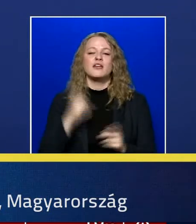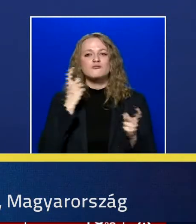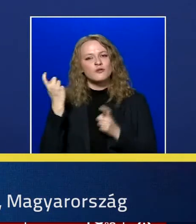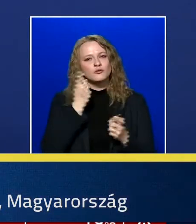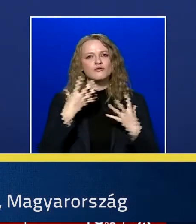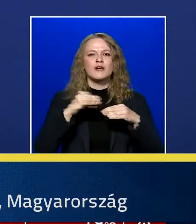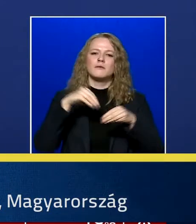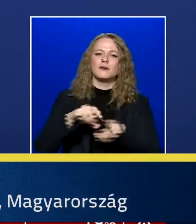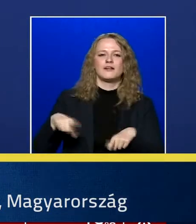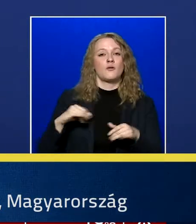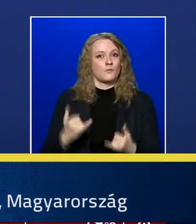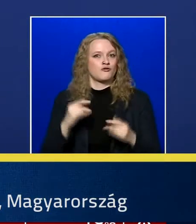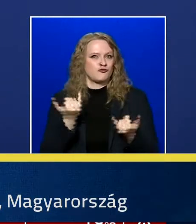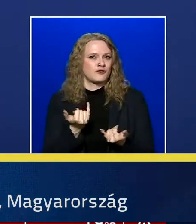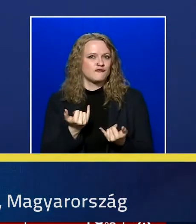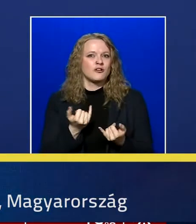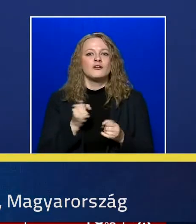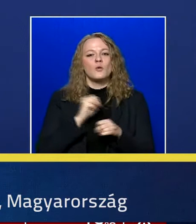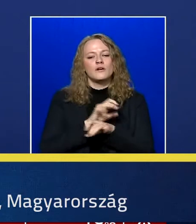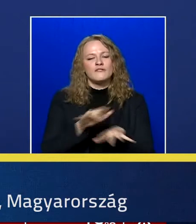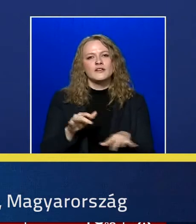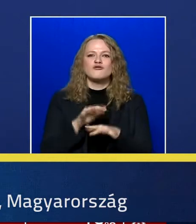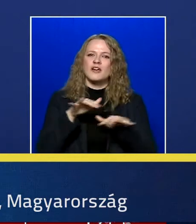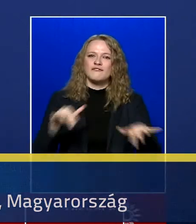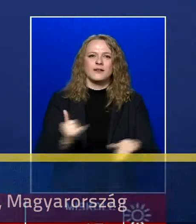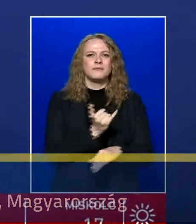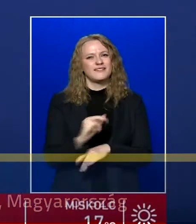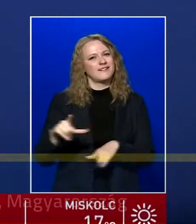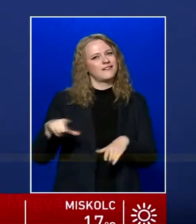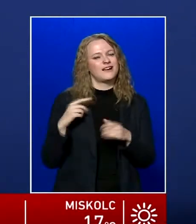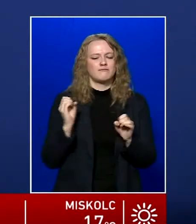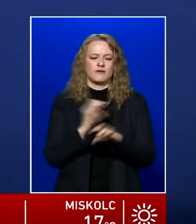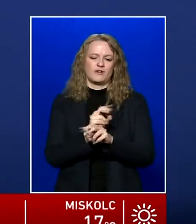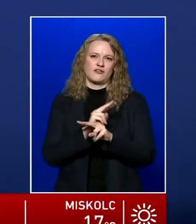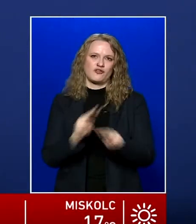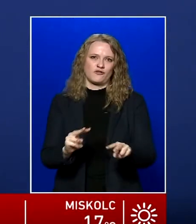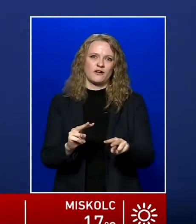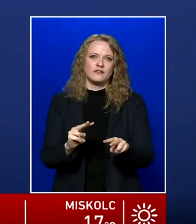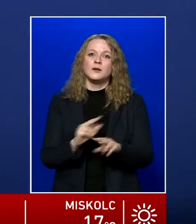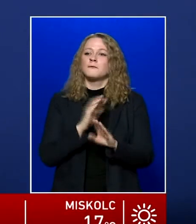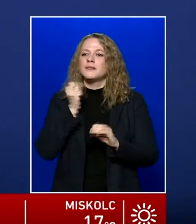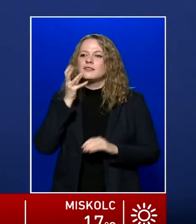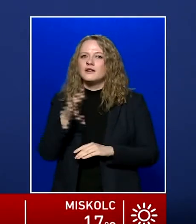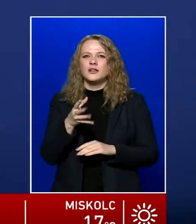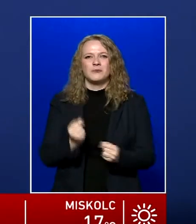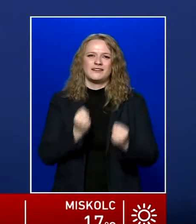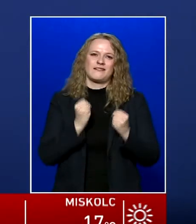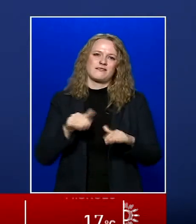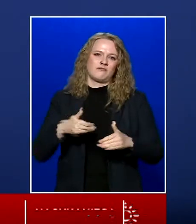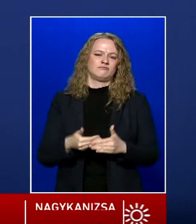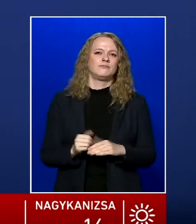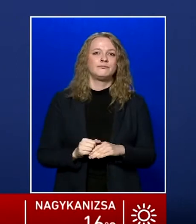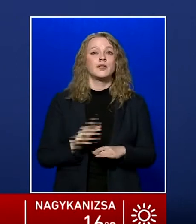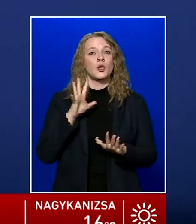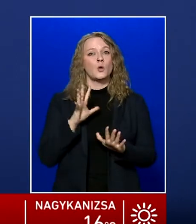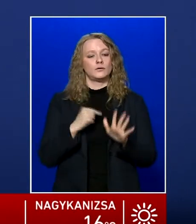a családban élőkre most is, amikor a koronavírus járvány mindannyiunknak az életét befolyásolja, mindennapjainkat megnehezíti. Én